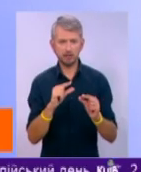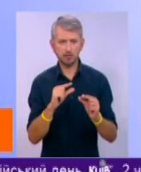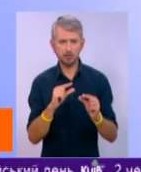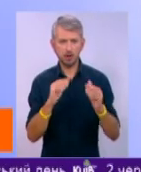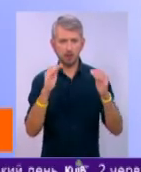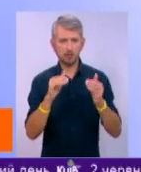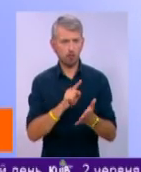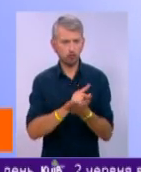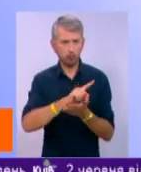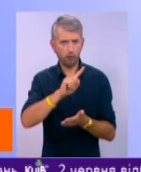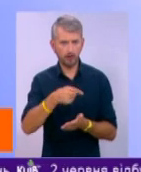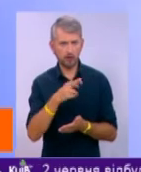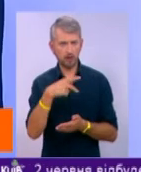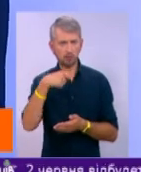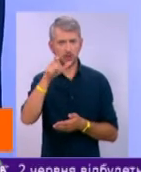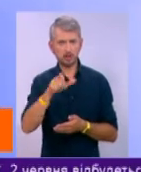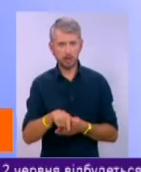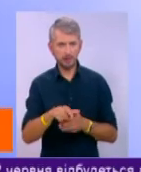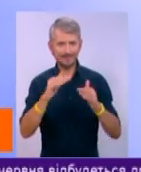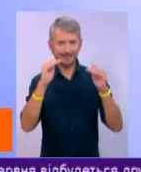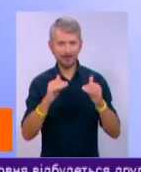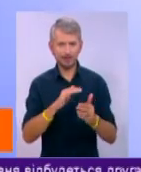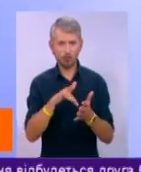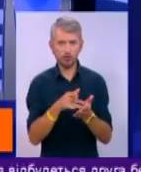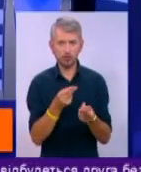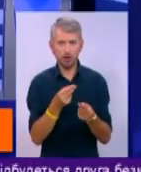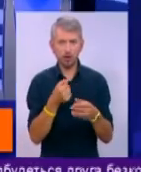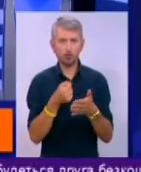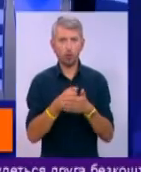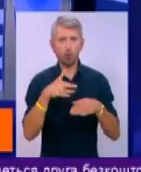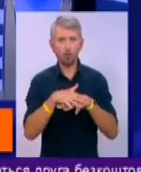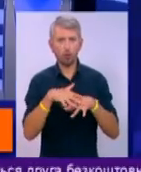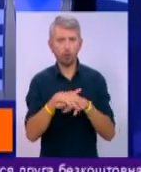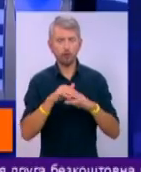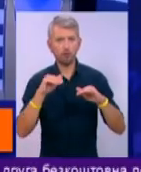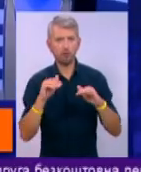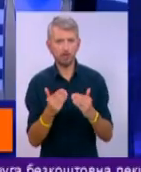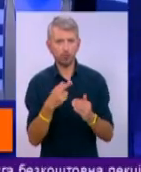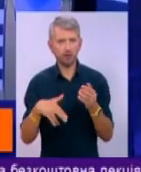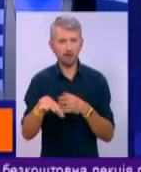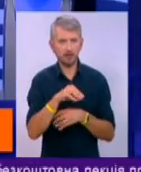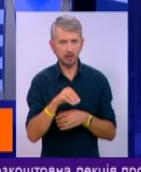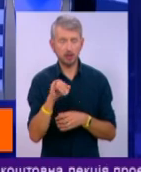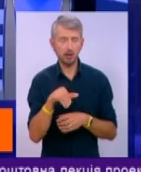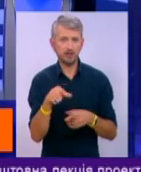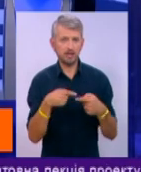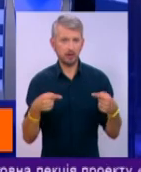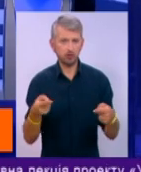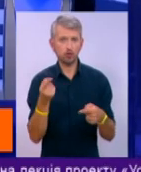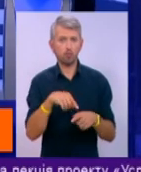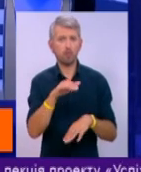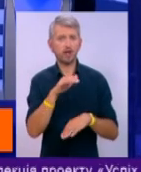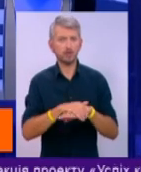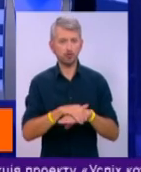зобов'язав, як президент, знизити комунальні до обрахованого мінімуму для всіх, угу. так, і все інше. І тому